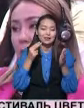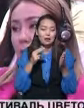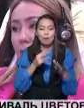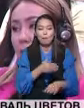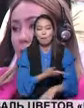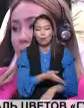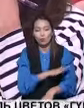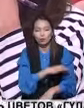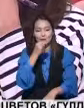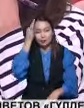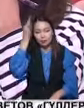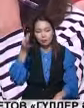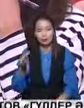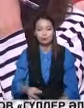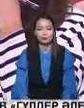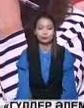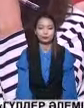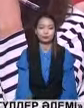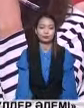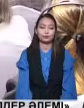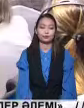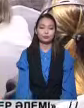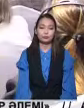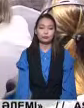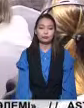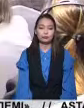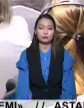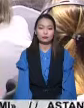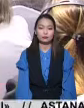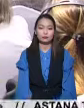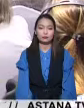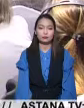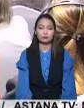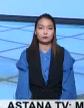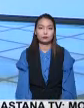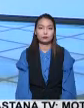Германии. Наргиза Такижанова, Канат Кигизбаев, Астана Таймс, Алматы.